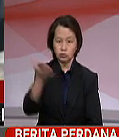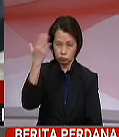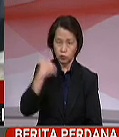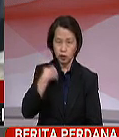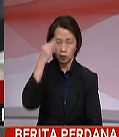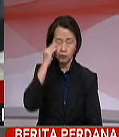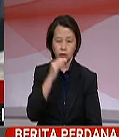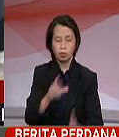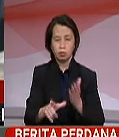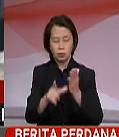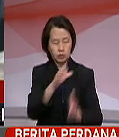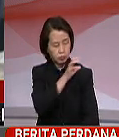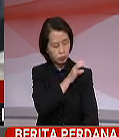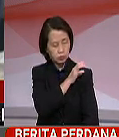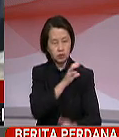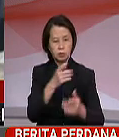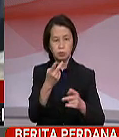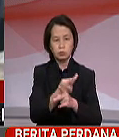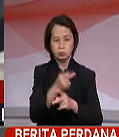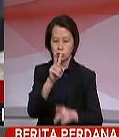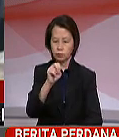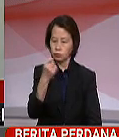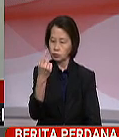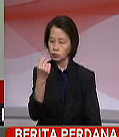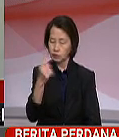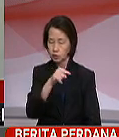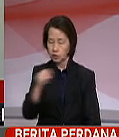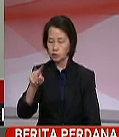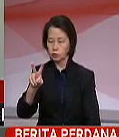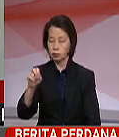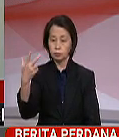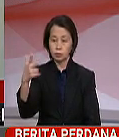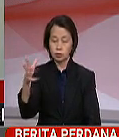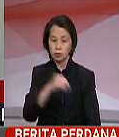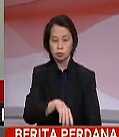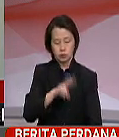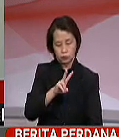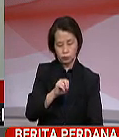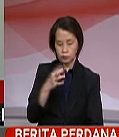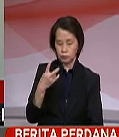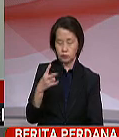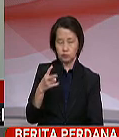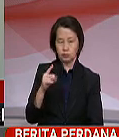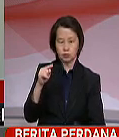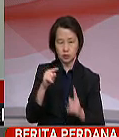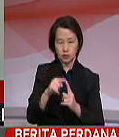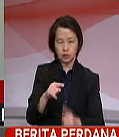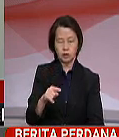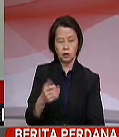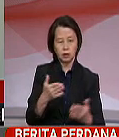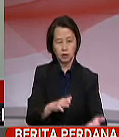penolong jurulatih pada musim 2011 hingga 2013 dan 2017 kepada